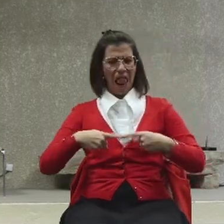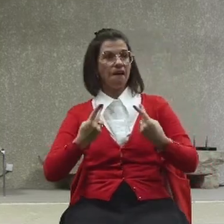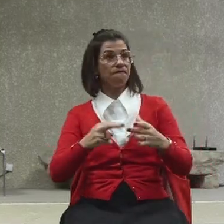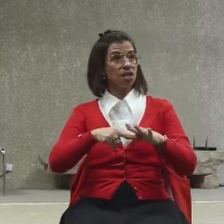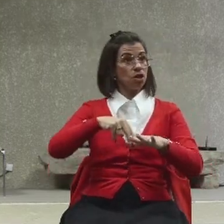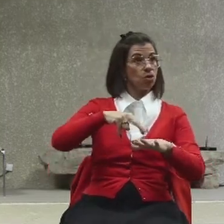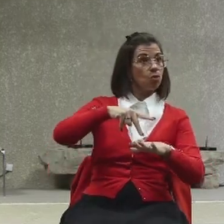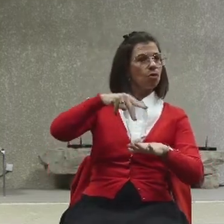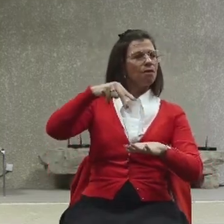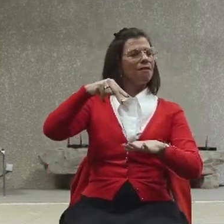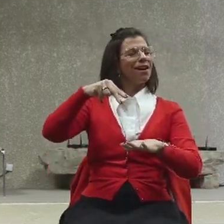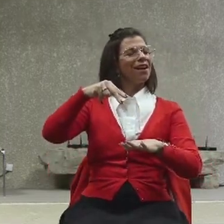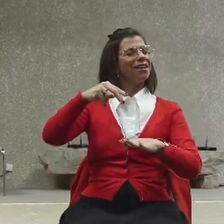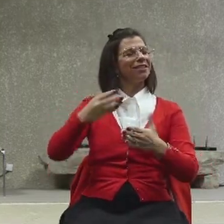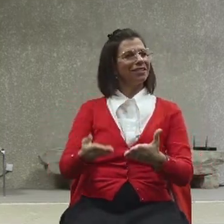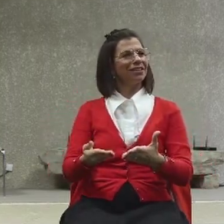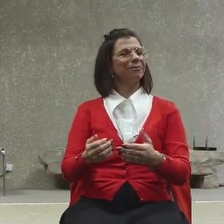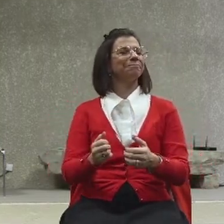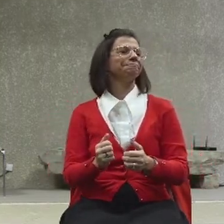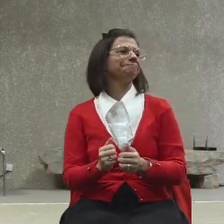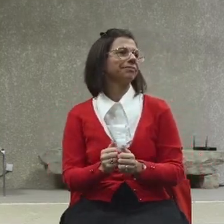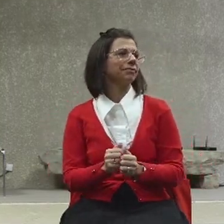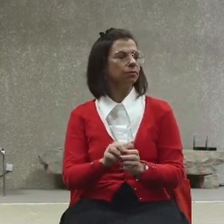vie de résurrection.